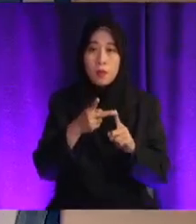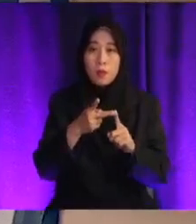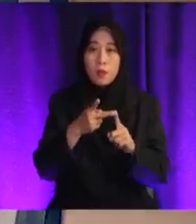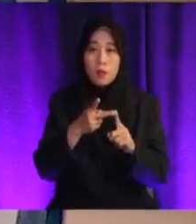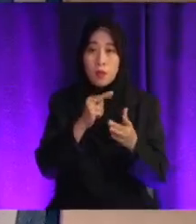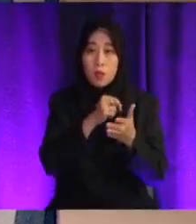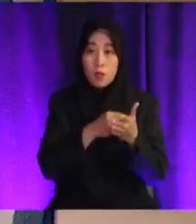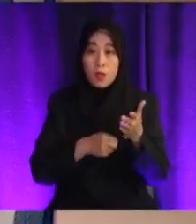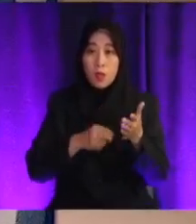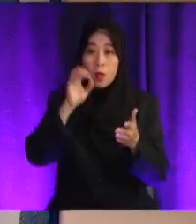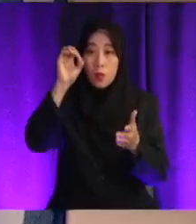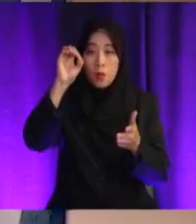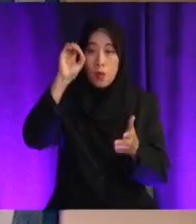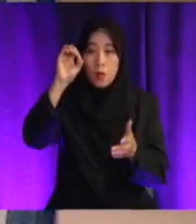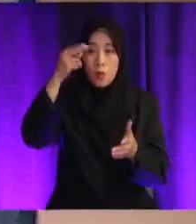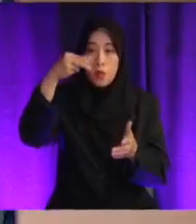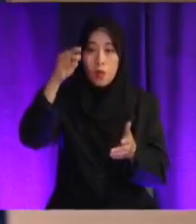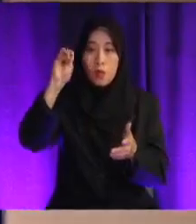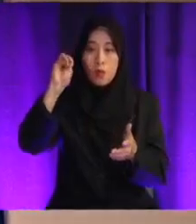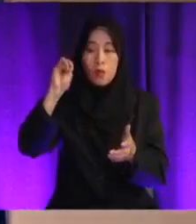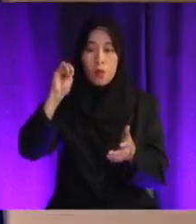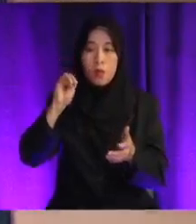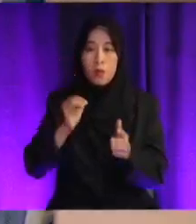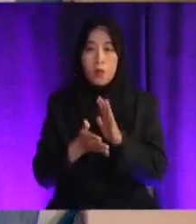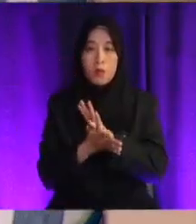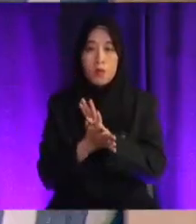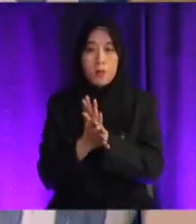nilai 0 ohm. 0 ohm. Okey, nampak? jadi